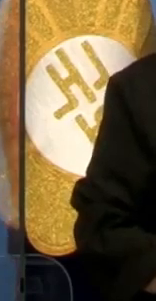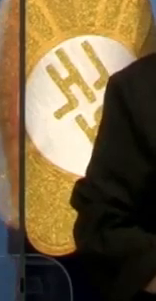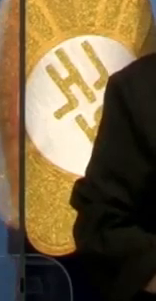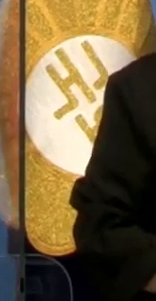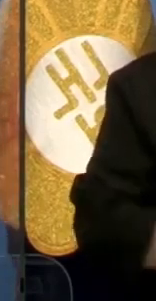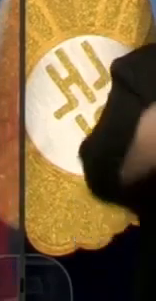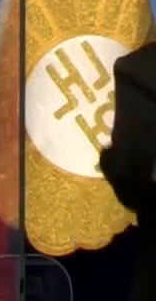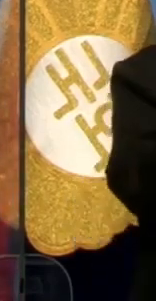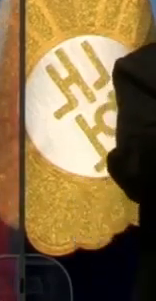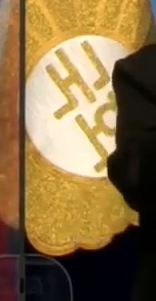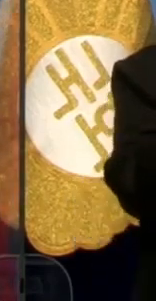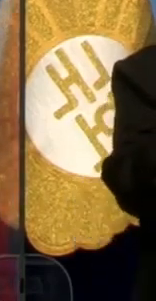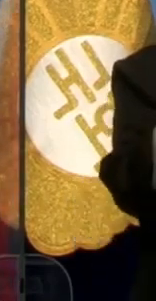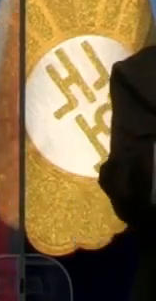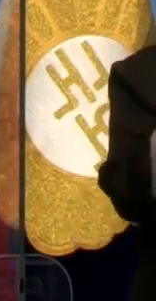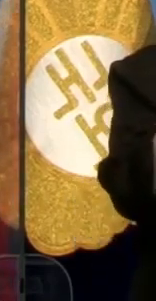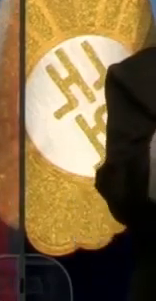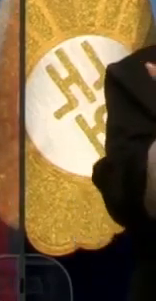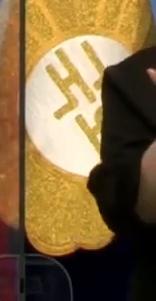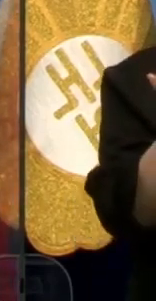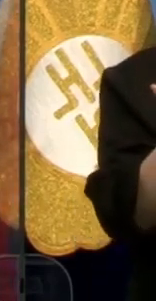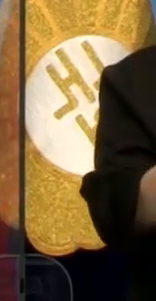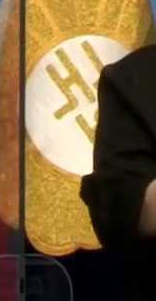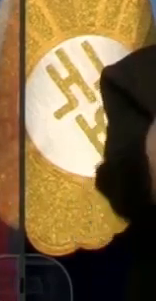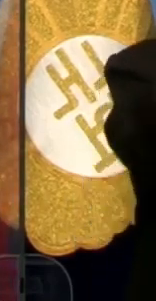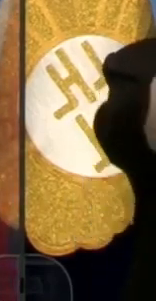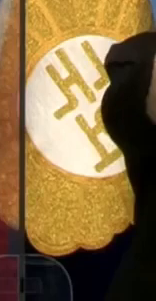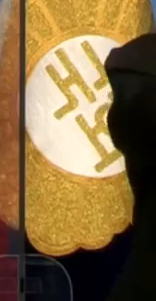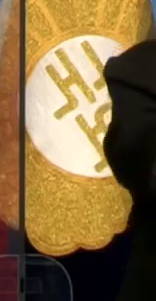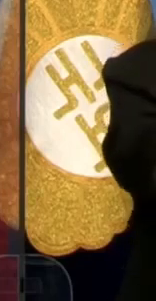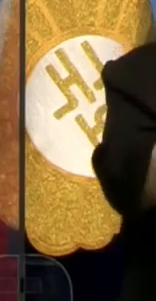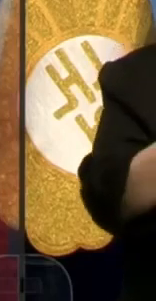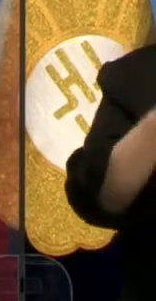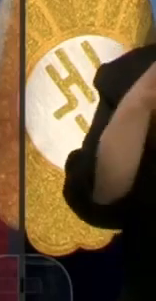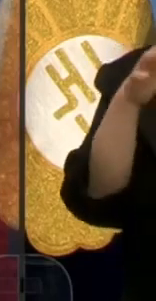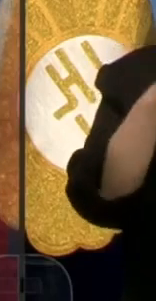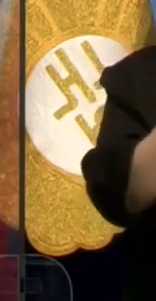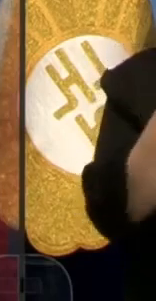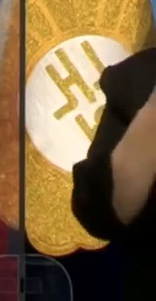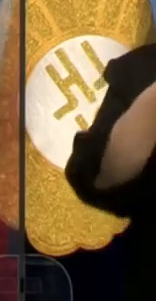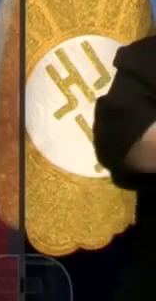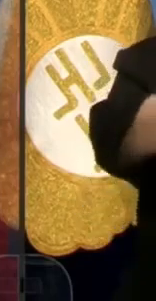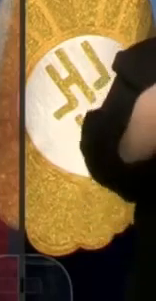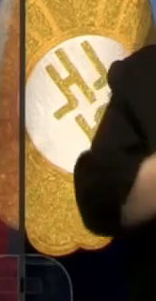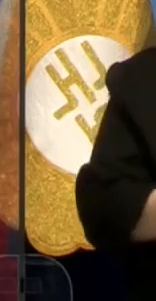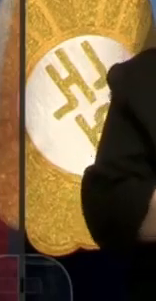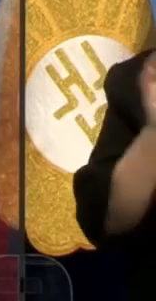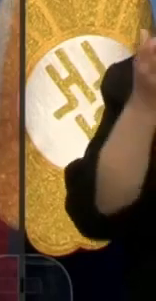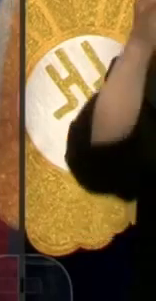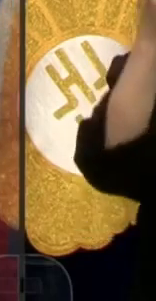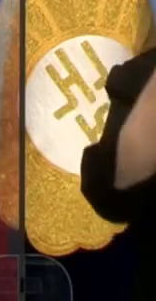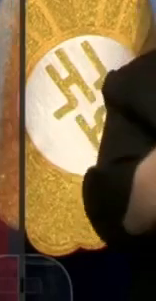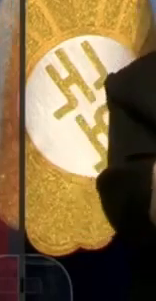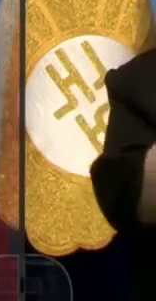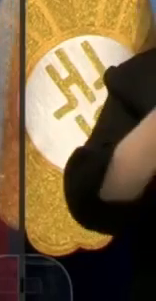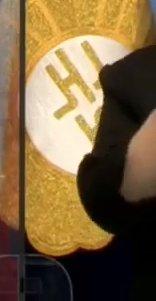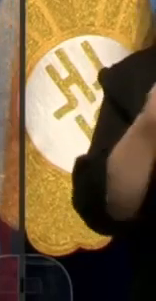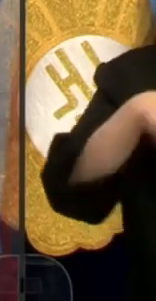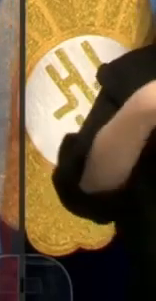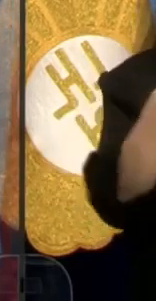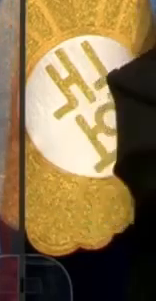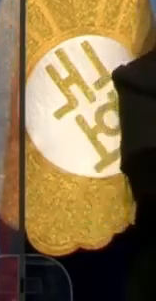최재형 전 원장의 입당을 환영하며 여권의 부당한 공세로부터 최 전 원장을 지켜낼 것이라는